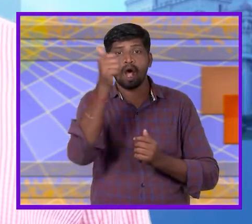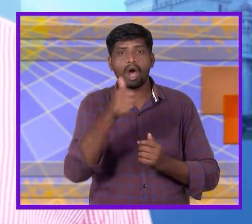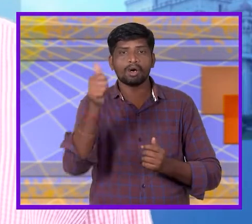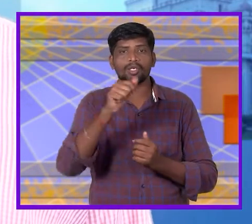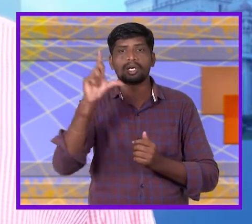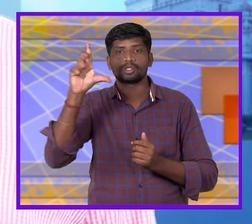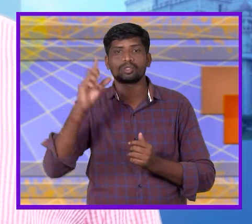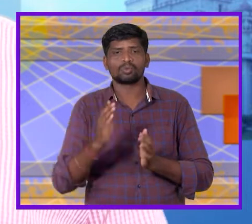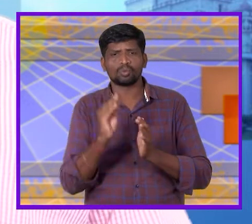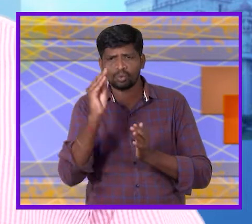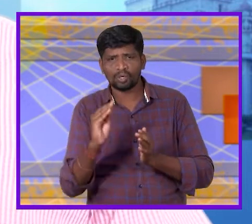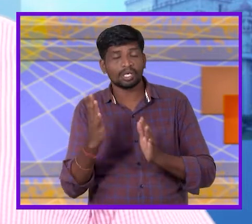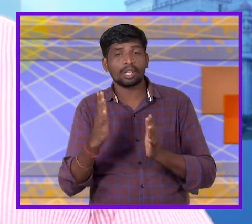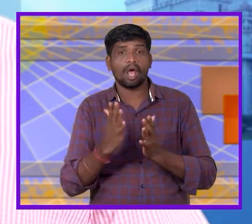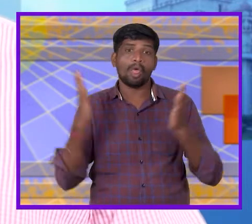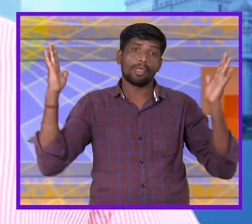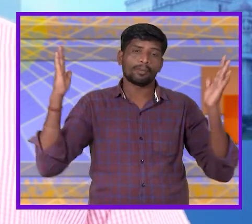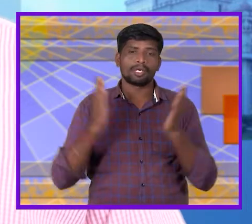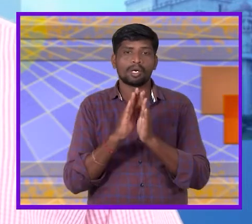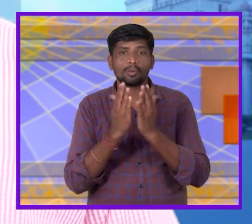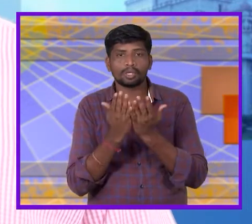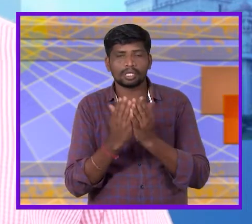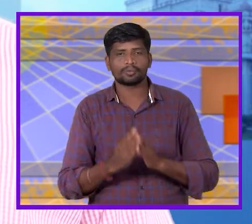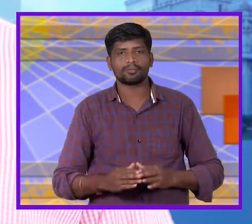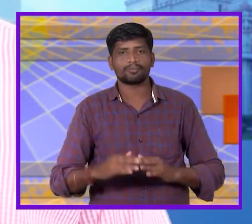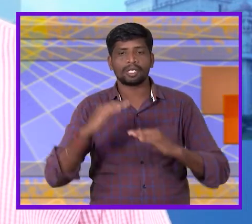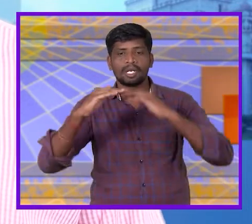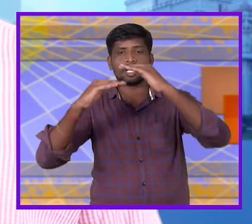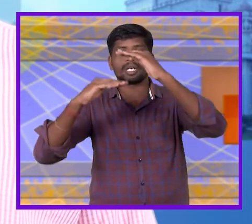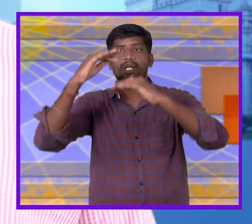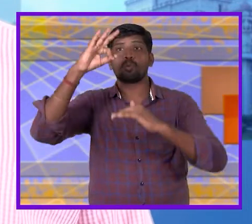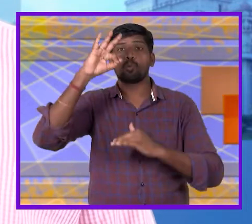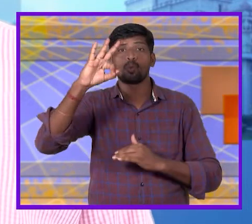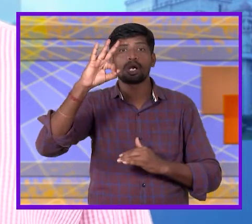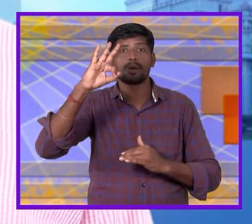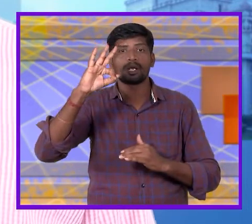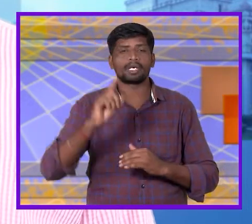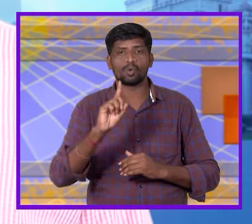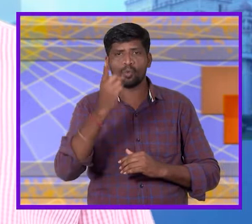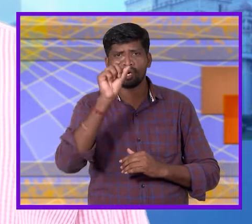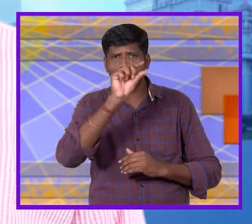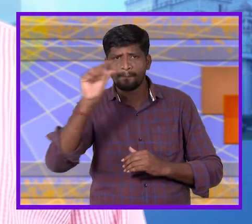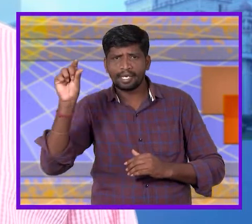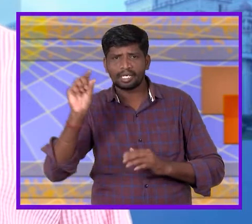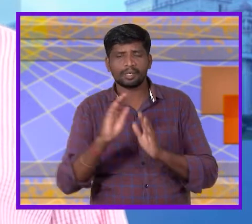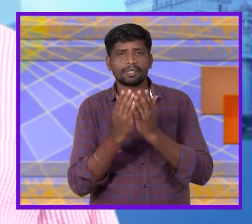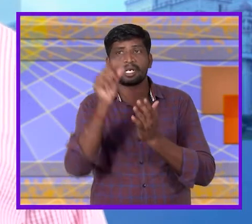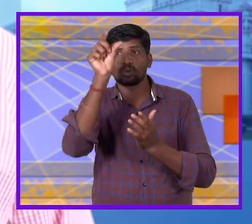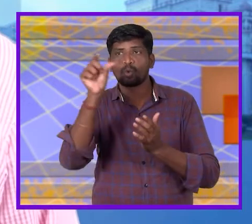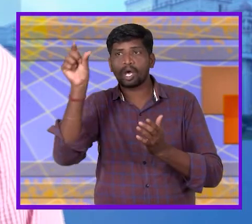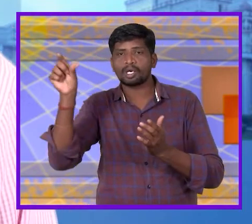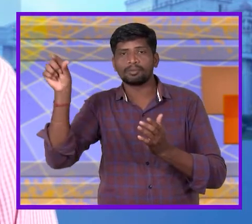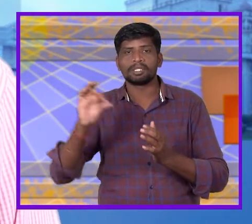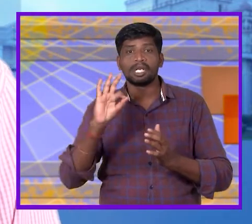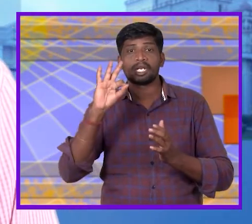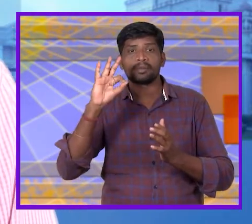நூல்கள் இங்கே இருக்குது. நூலகத்தினுடைய 3வது தளத்தில் மறைமலை அடிகள் நூலகம் என்று ஒரு நூலகம் மிகச்சிறப்பாக